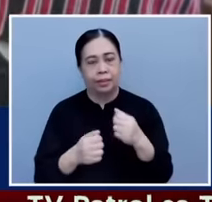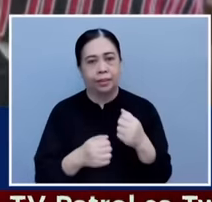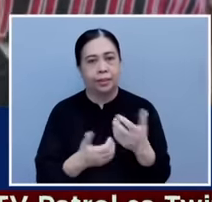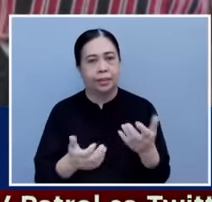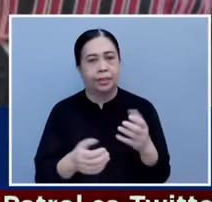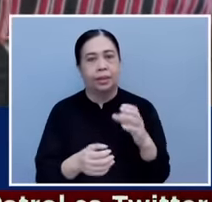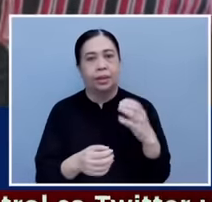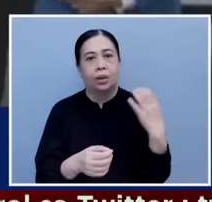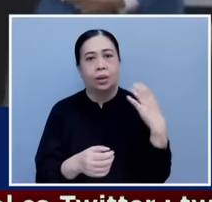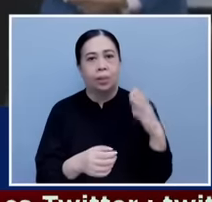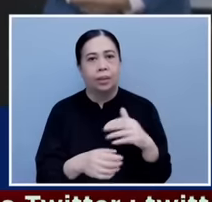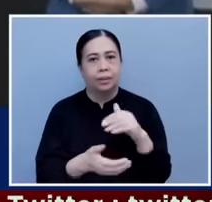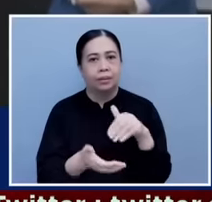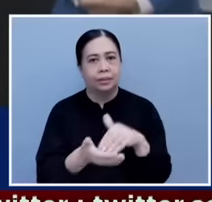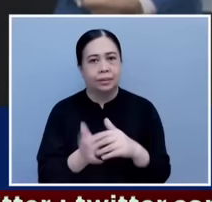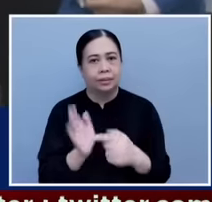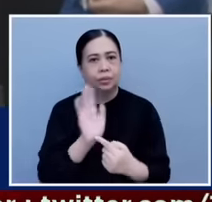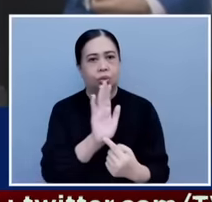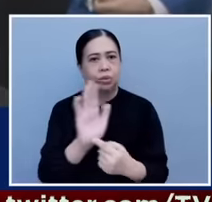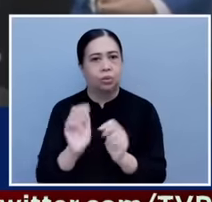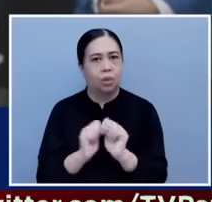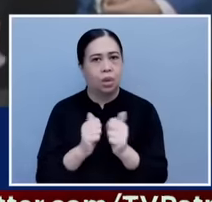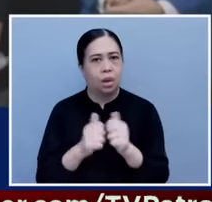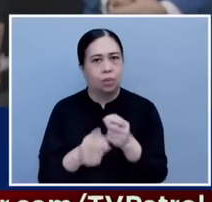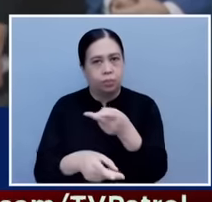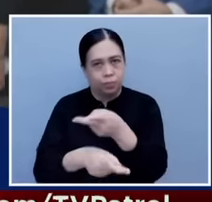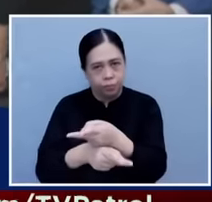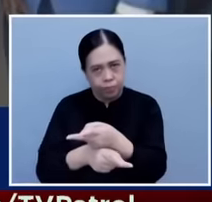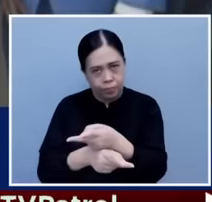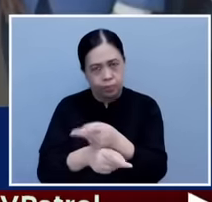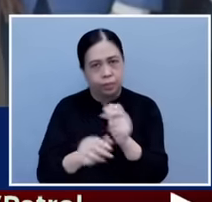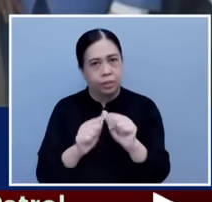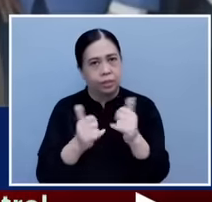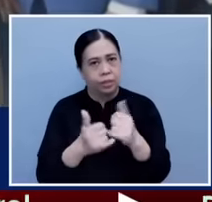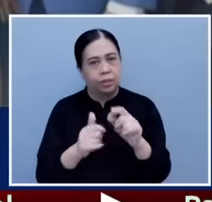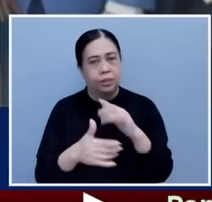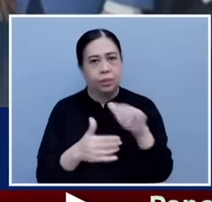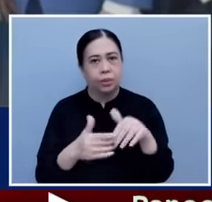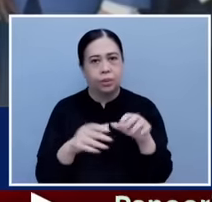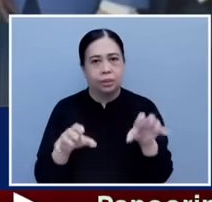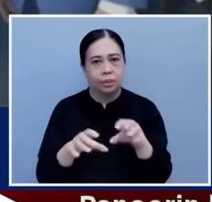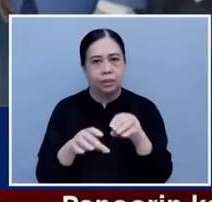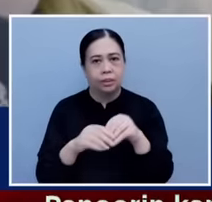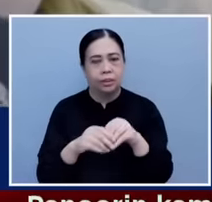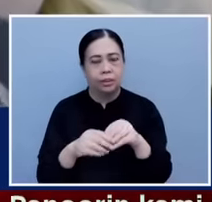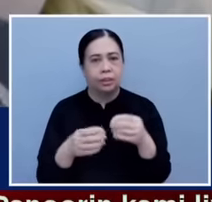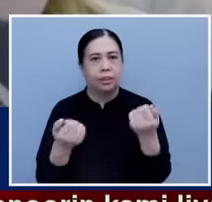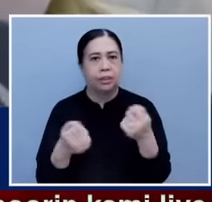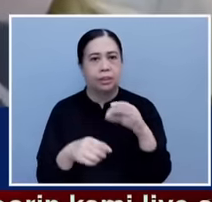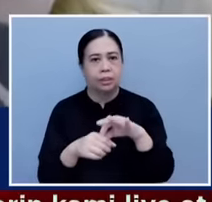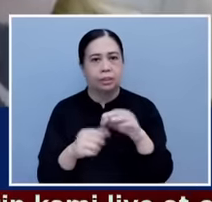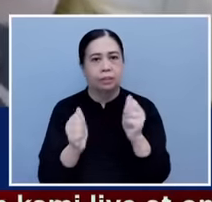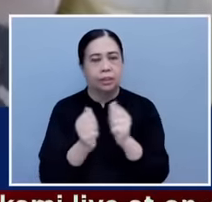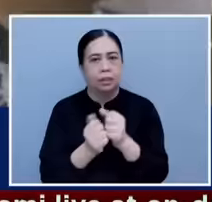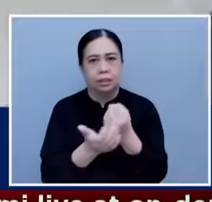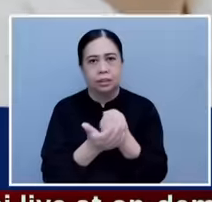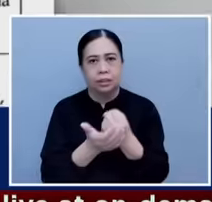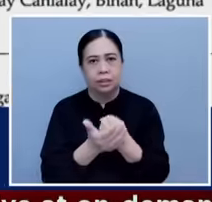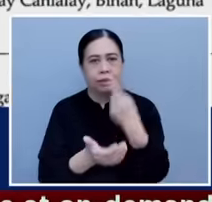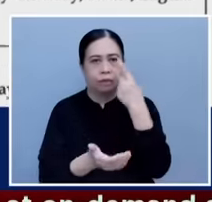Center. Ipinakita sa kanya kung paano babantayan ng ahensya ang mga aktibidad sa halalan, pati na ang pagpapasweldo sa mga